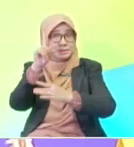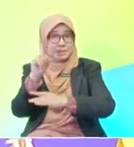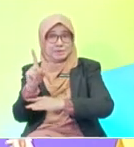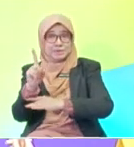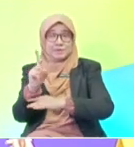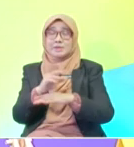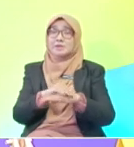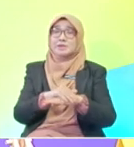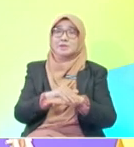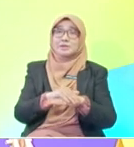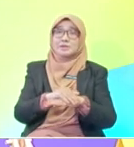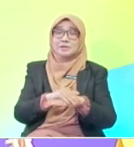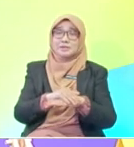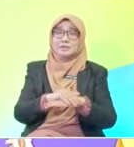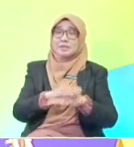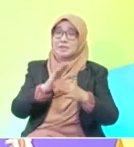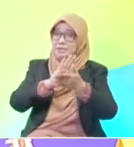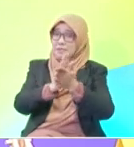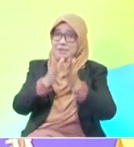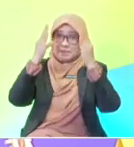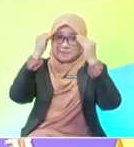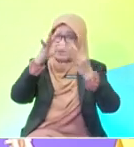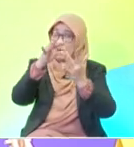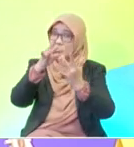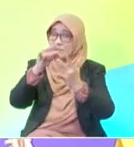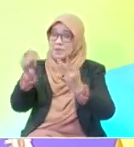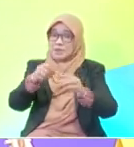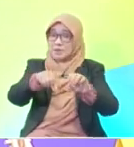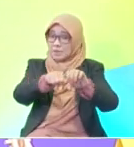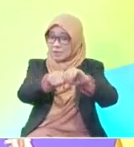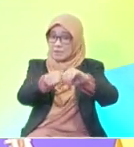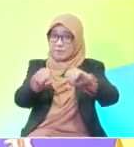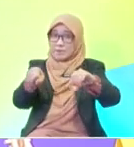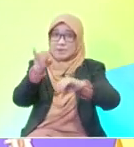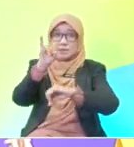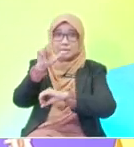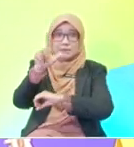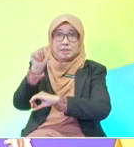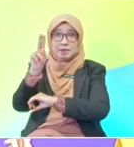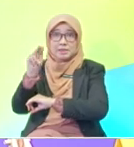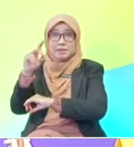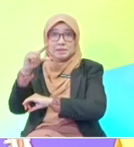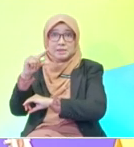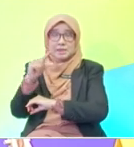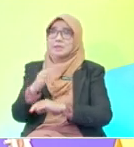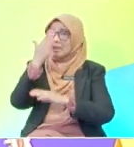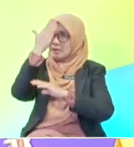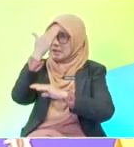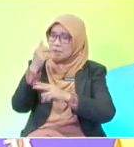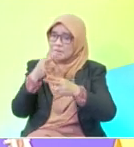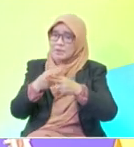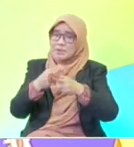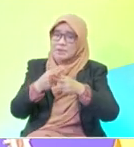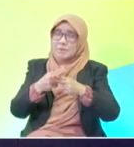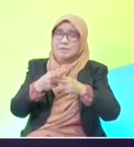untuk kita hasilkan adalah parang ilang. Sebab cikgu yakin murid-murid di rumah macam tertanya-tanya, kenapa nama dia parang ilang? Kenapa